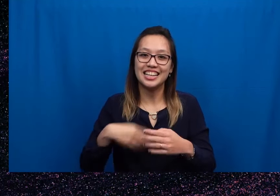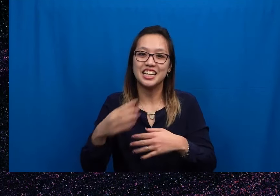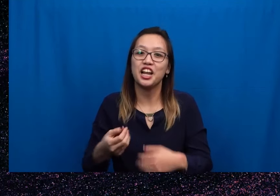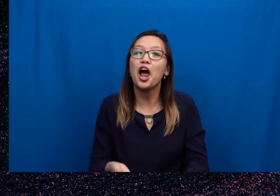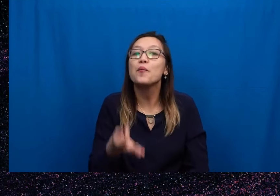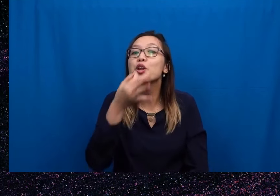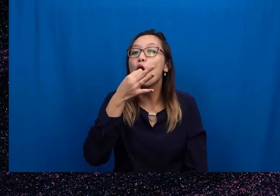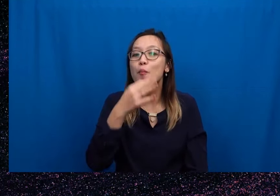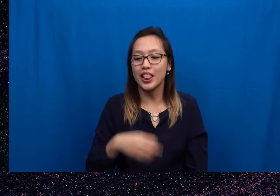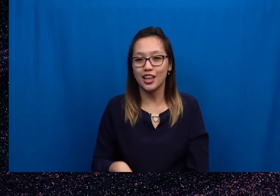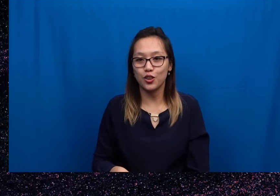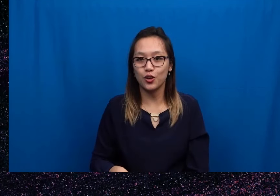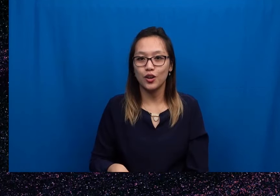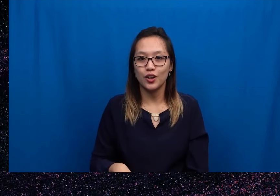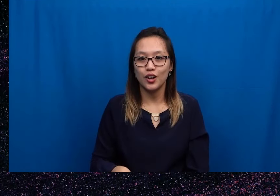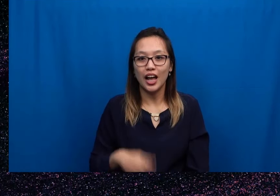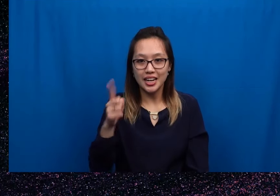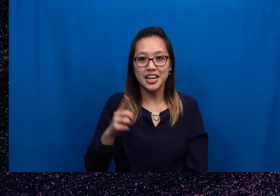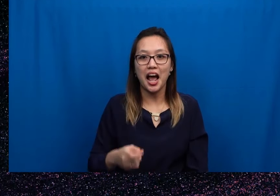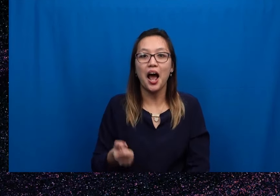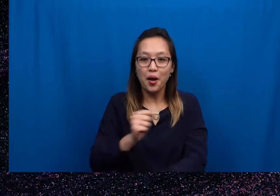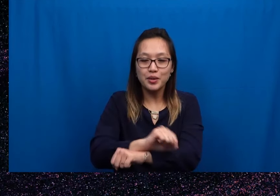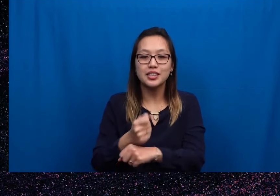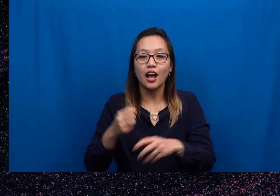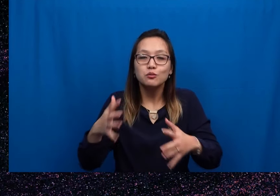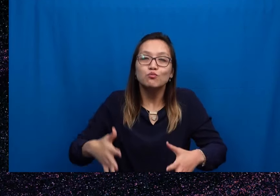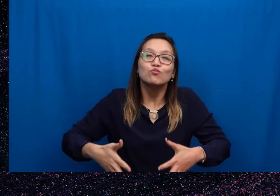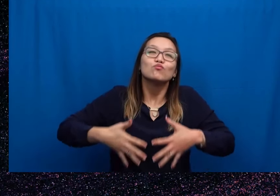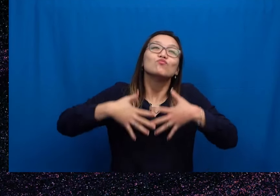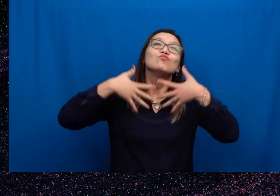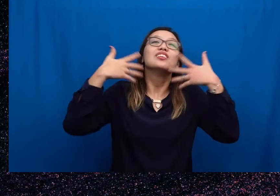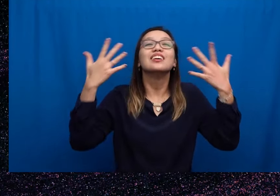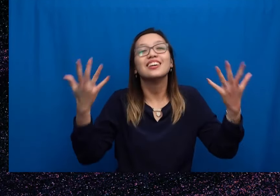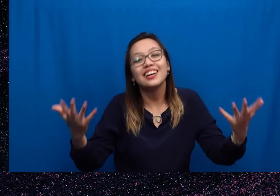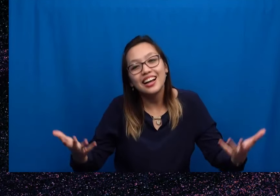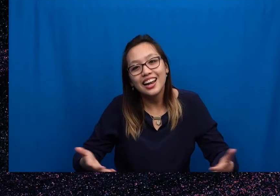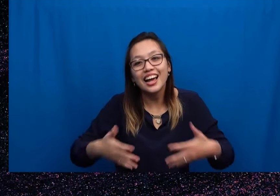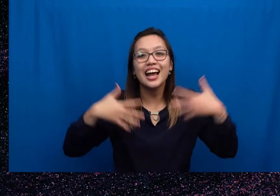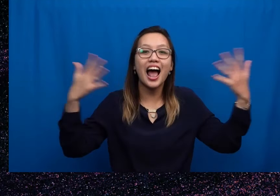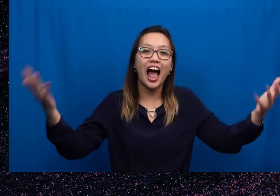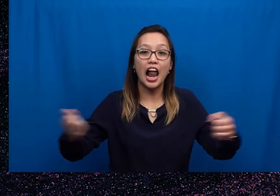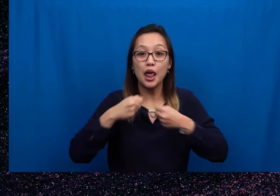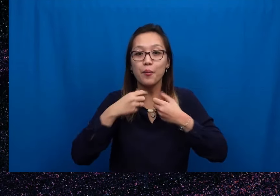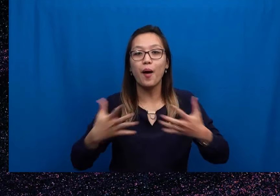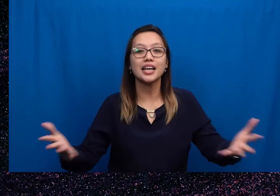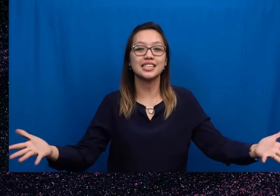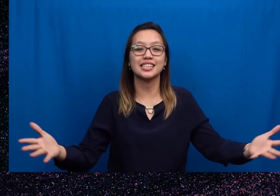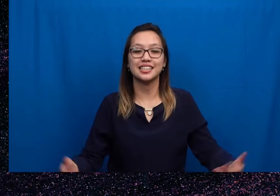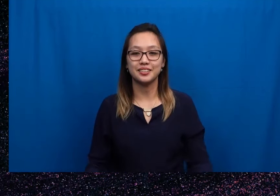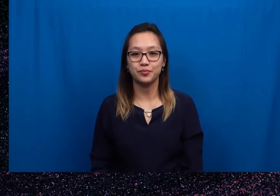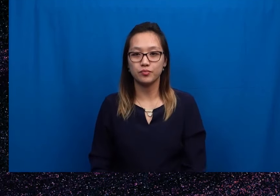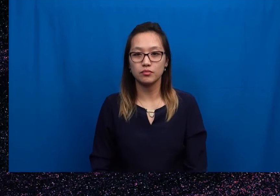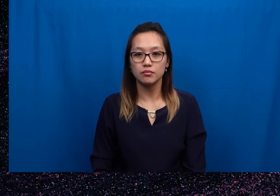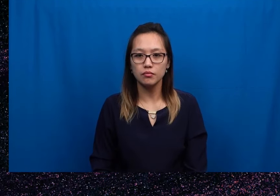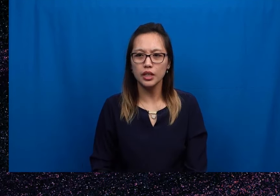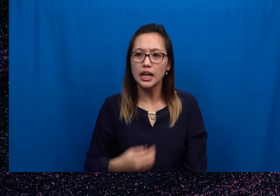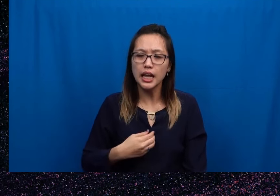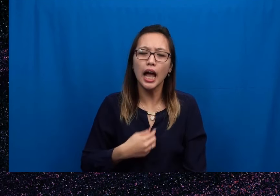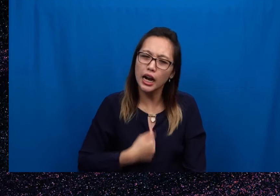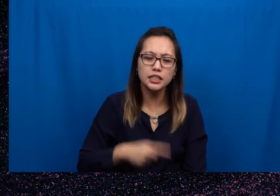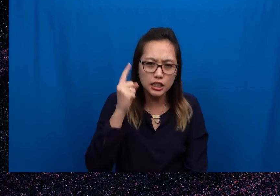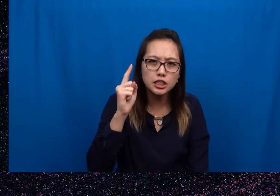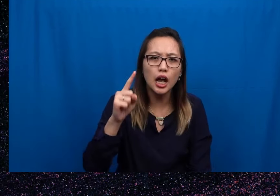bisa lepas dan dia bisa bernapas dengan lega. Nah, saya merasakan seperti itu. Hati saya yang tadinya tertekan